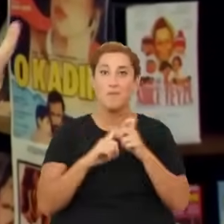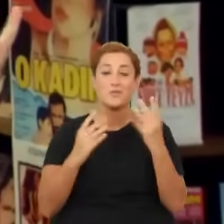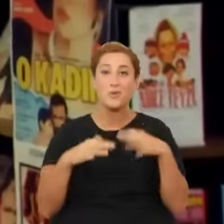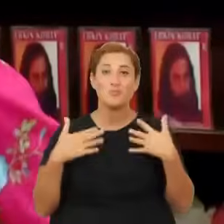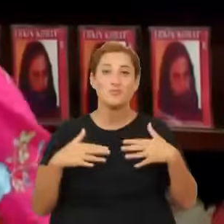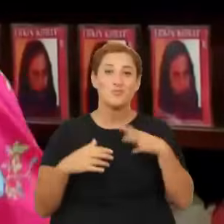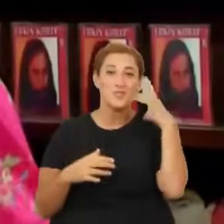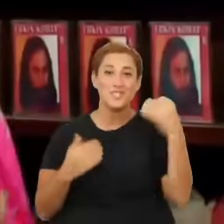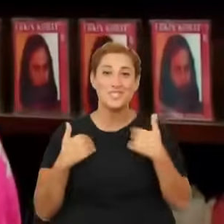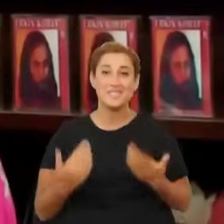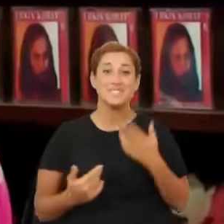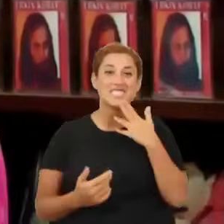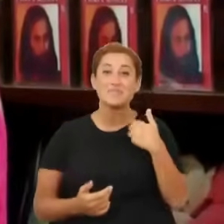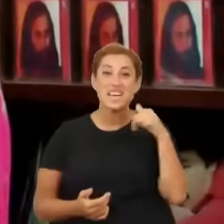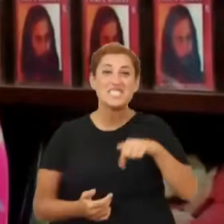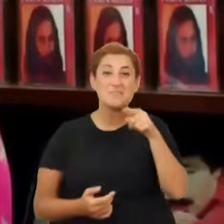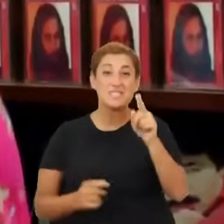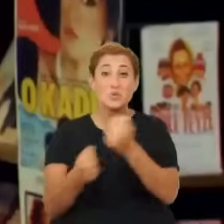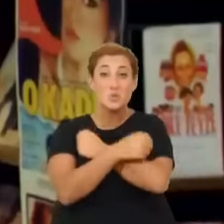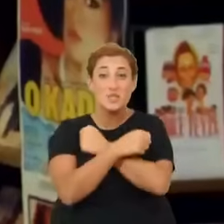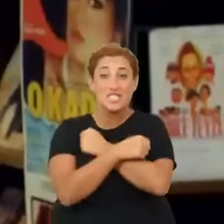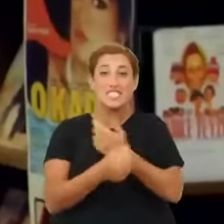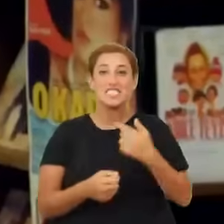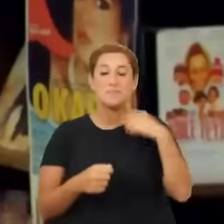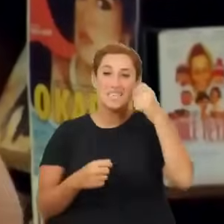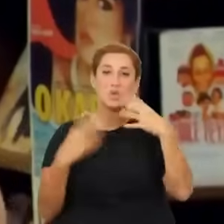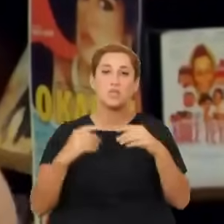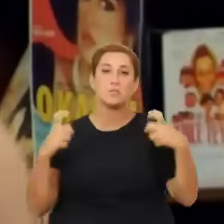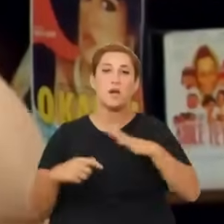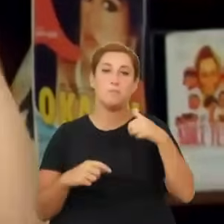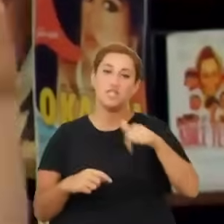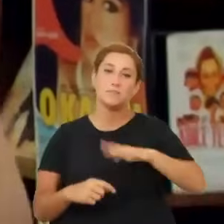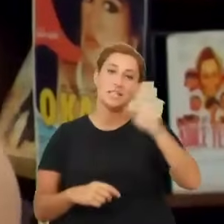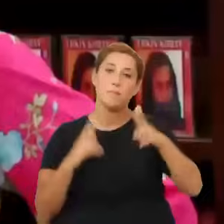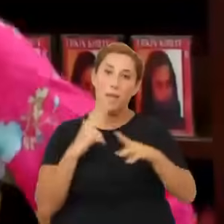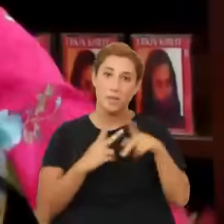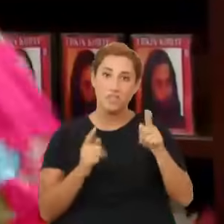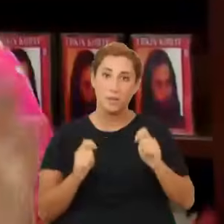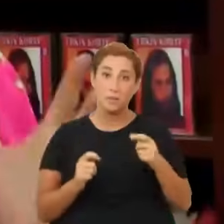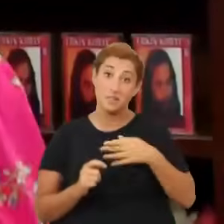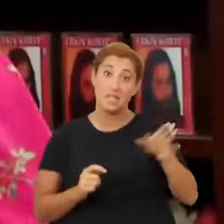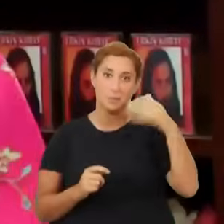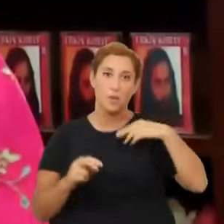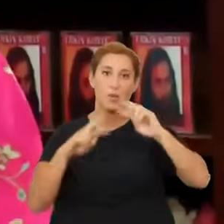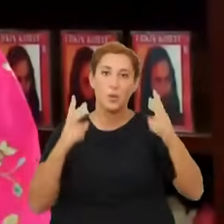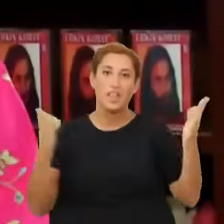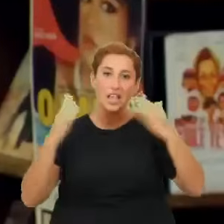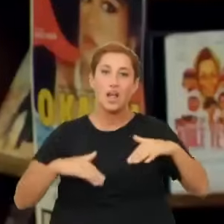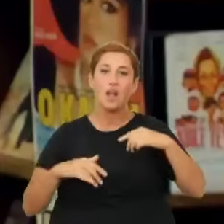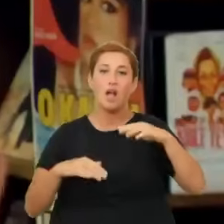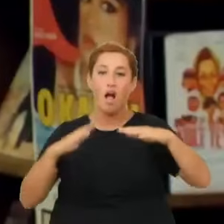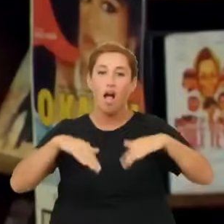çok mutluyum. Kız ben şimdi seni bir kucaklayacağım, rezil olacağız mahalle ya. Şimdi ben gidip hemen şey yapayım, tamam mı? Bence de git, ben dükkanı yıkarken altında